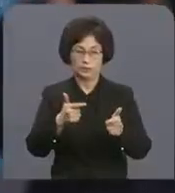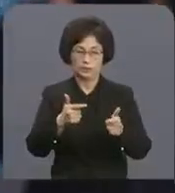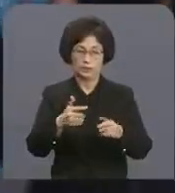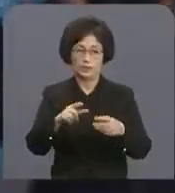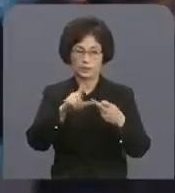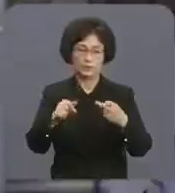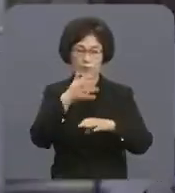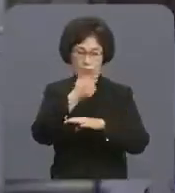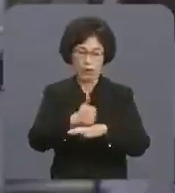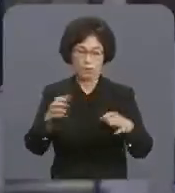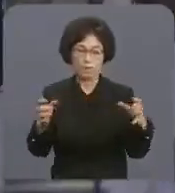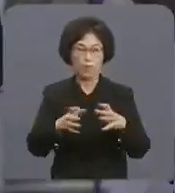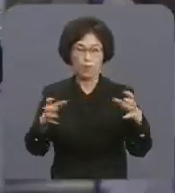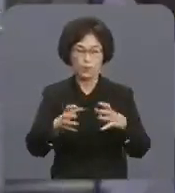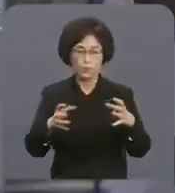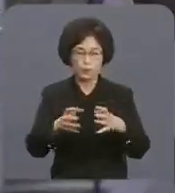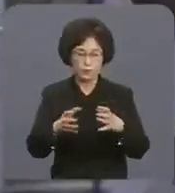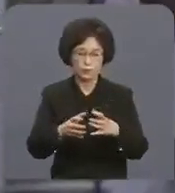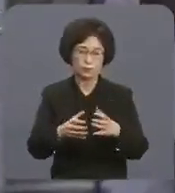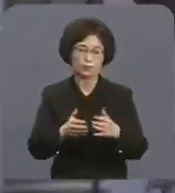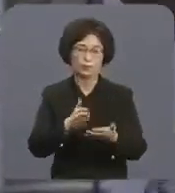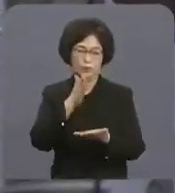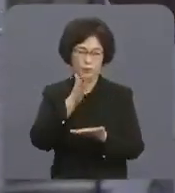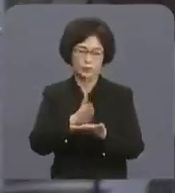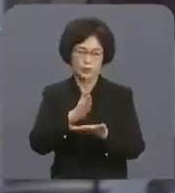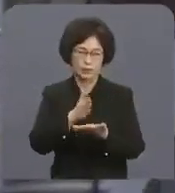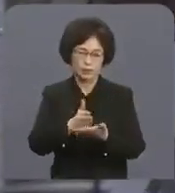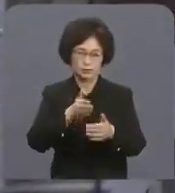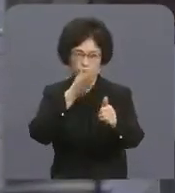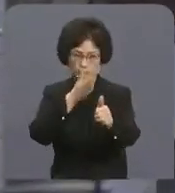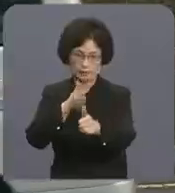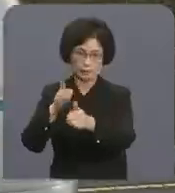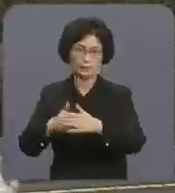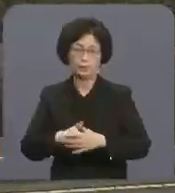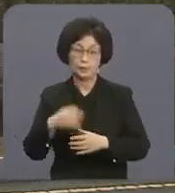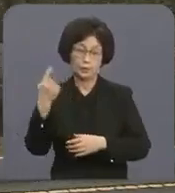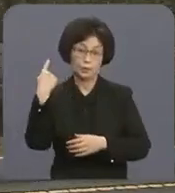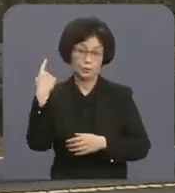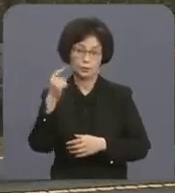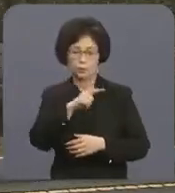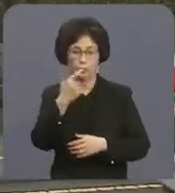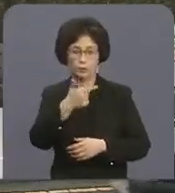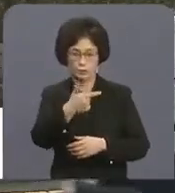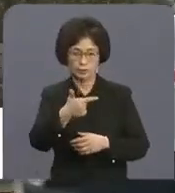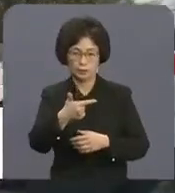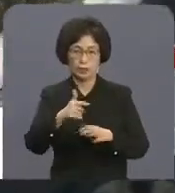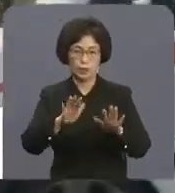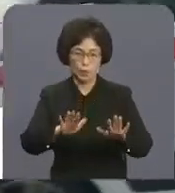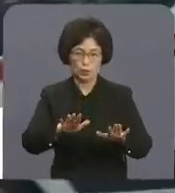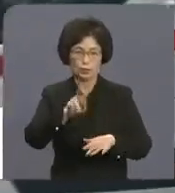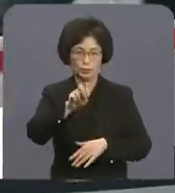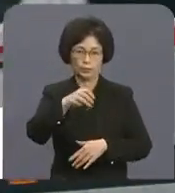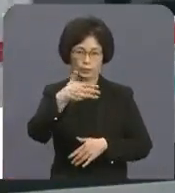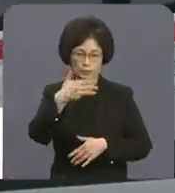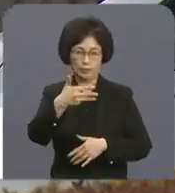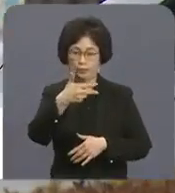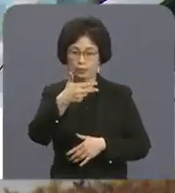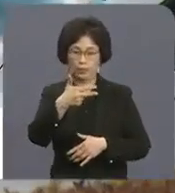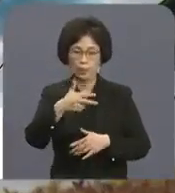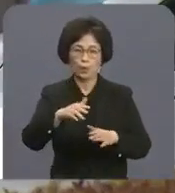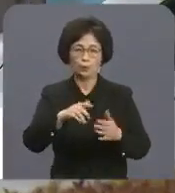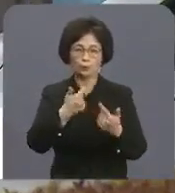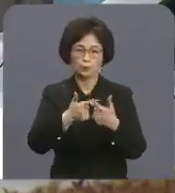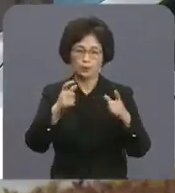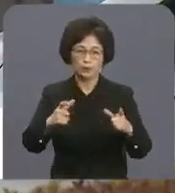연말 연시 모임을 최대한 자제해달라고 당부했습니다. 어제 오후 6명, 오늘 오전 27명, 부산에서는